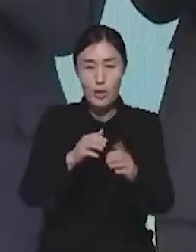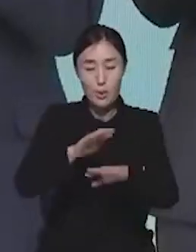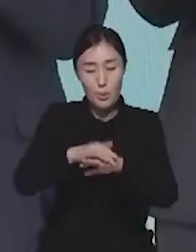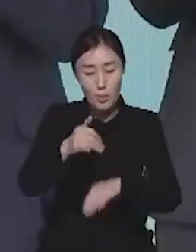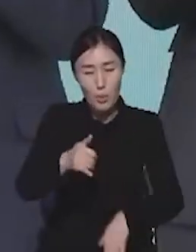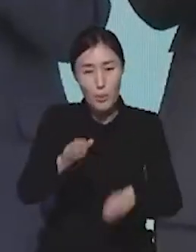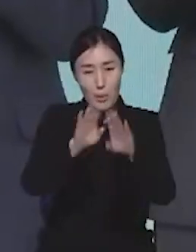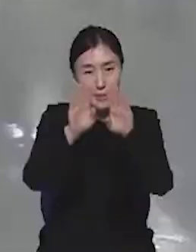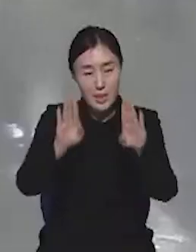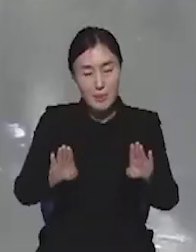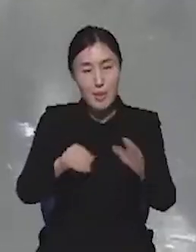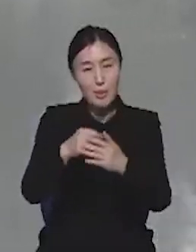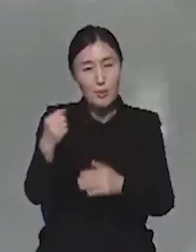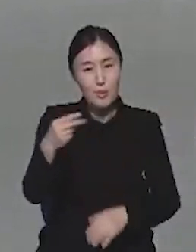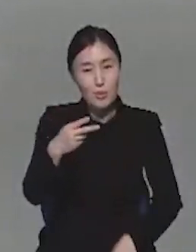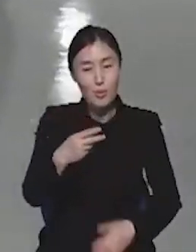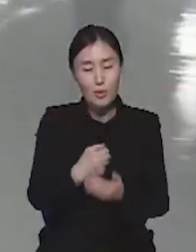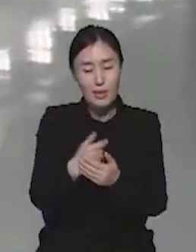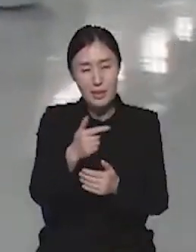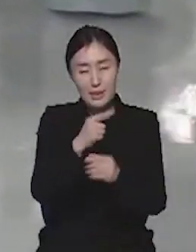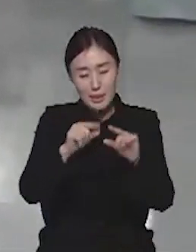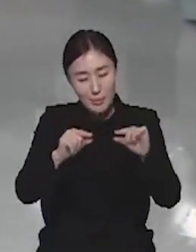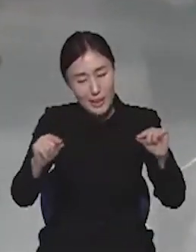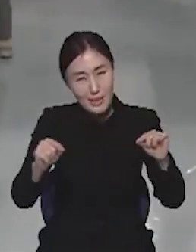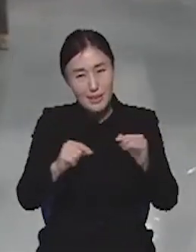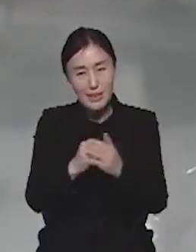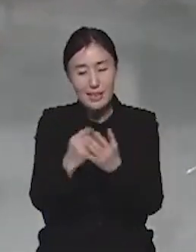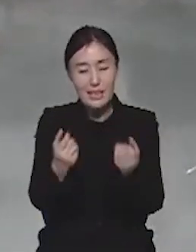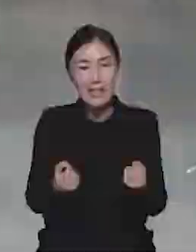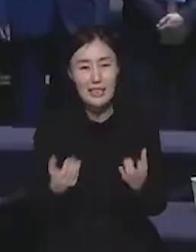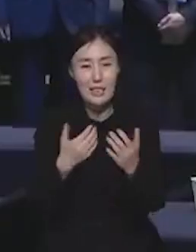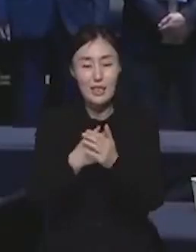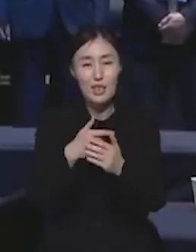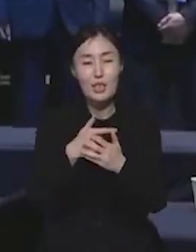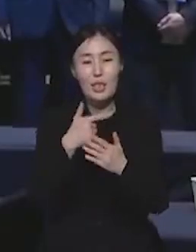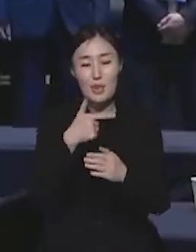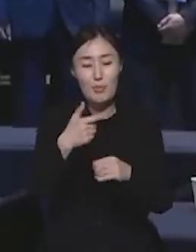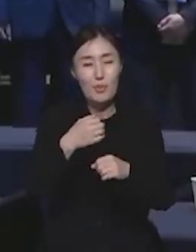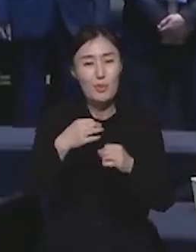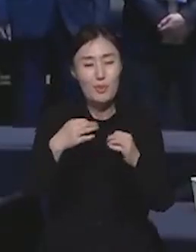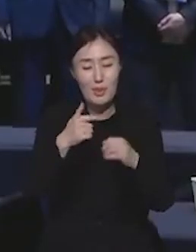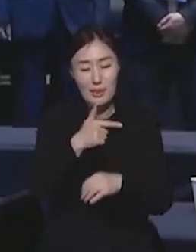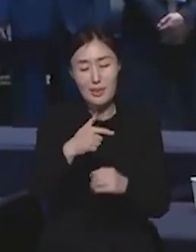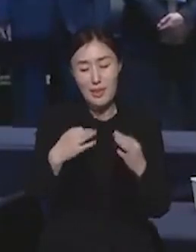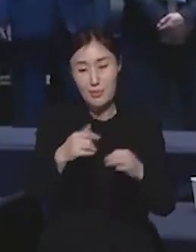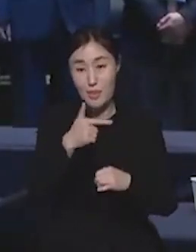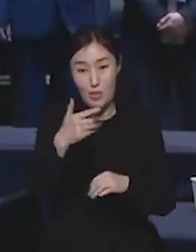국제농업박람회, 국제남도음식문화큰잔치, 김대중 평화회의 등 국제행사가 성공을 거두며